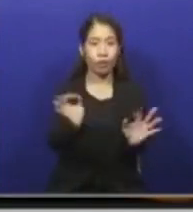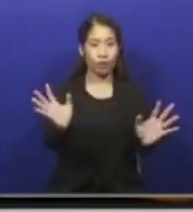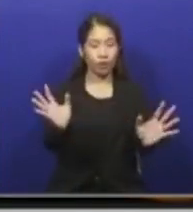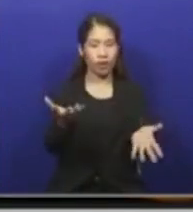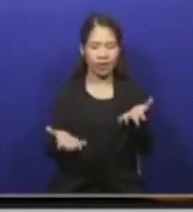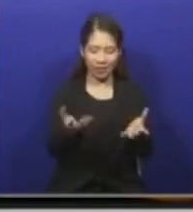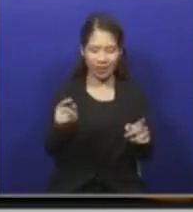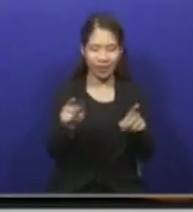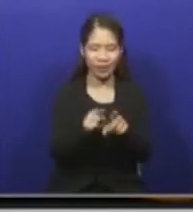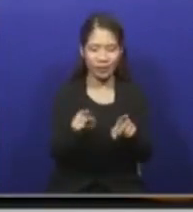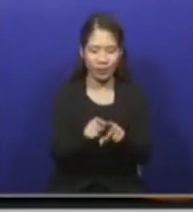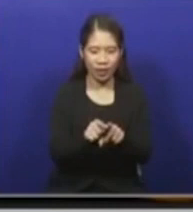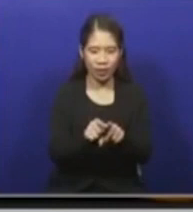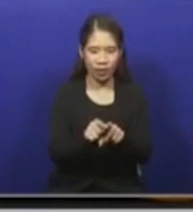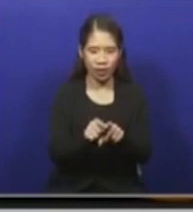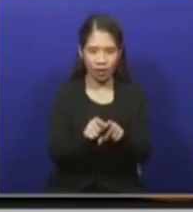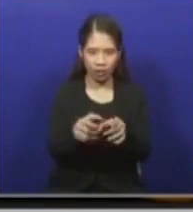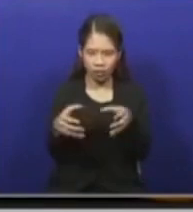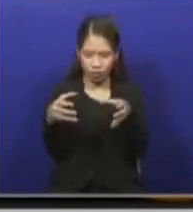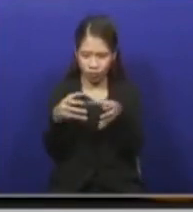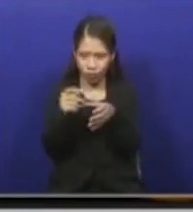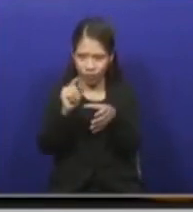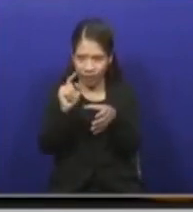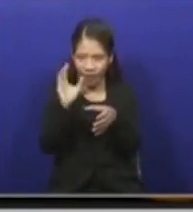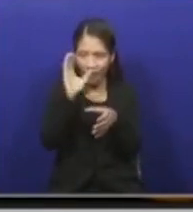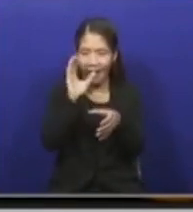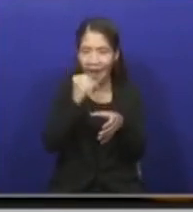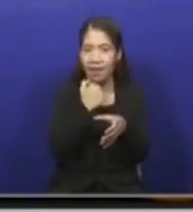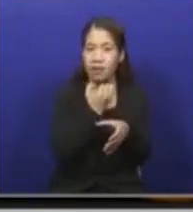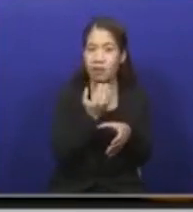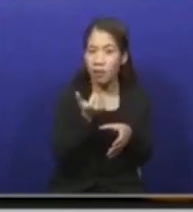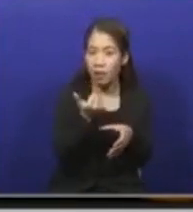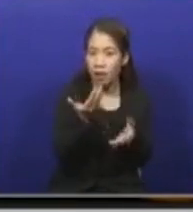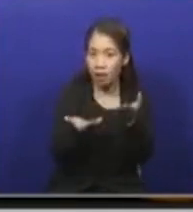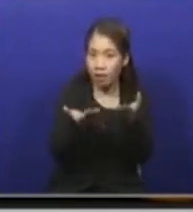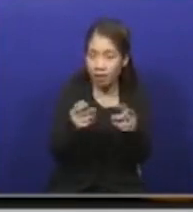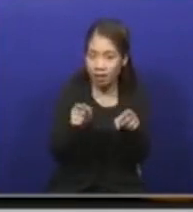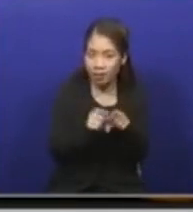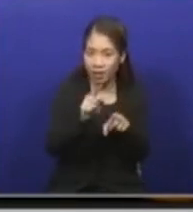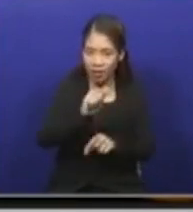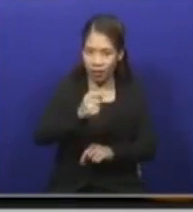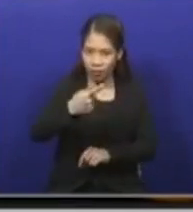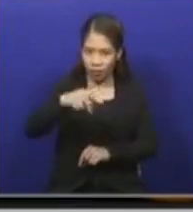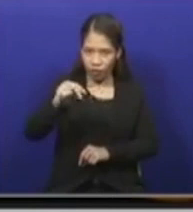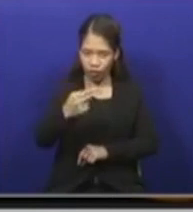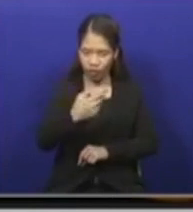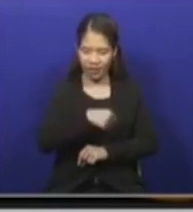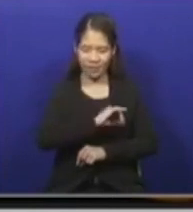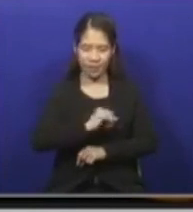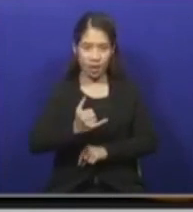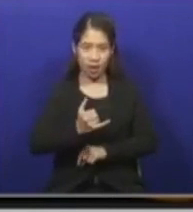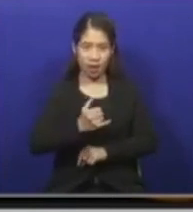กับกลุ่มคนบางกลุ่มหรืออาจจะเป็นการหาเสียงล่วงหน้าให้กับท้องถิ่นที่จะเริ่มต้นในปล